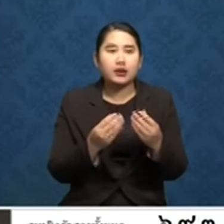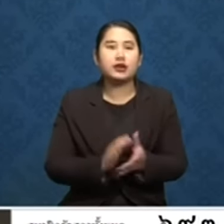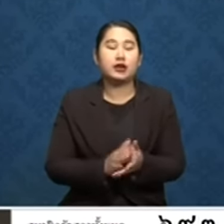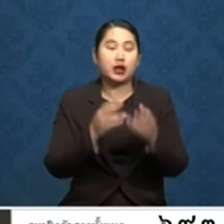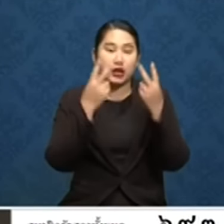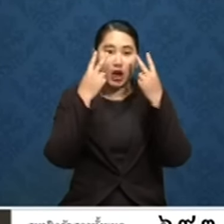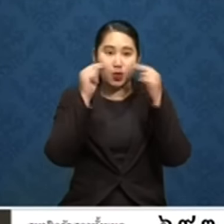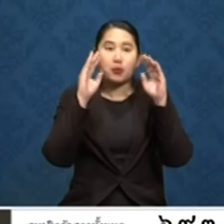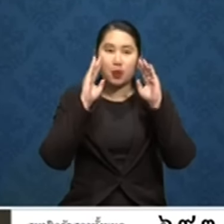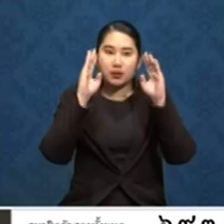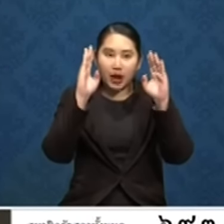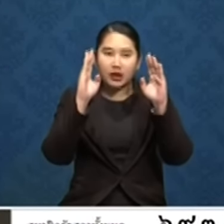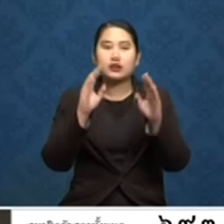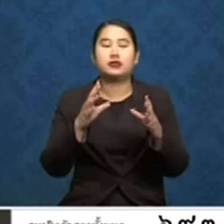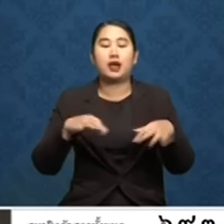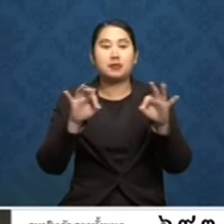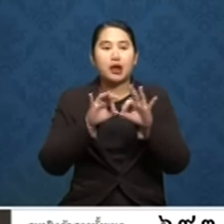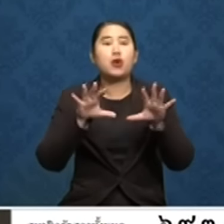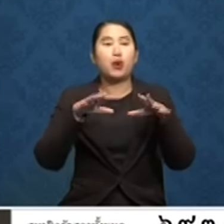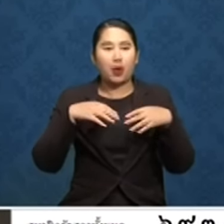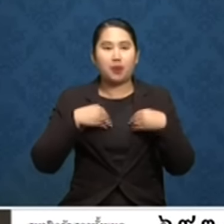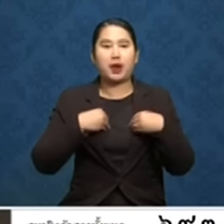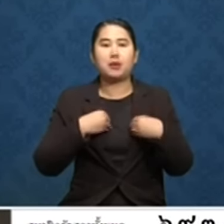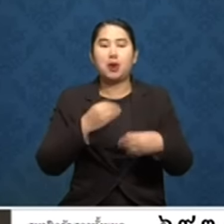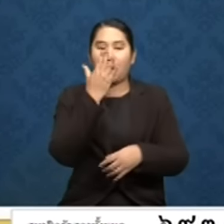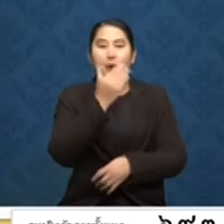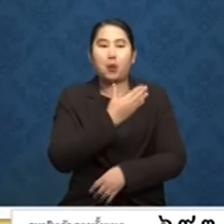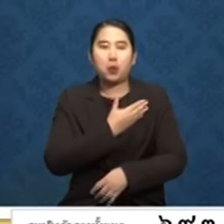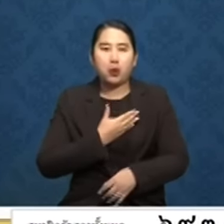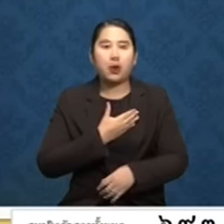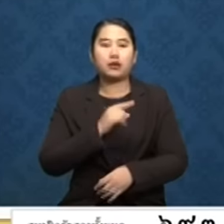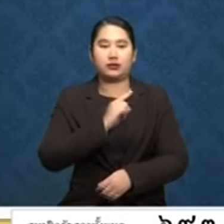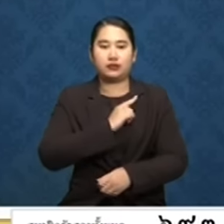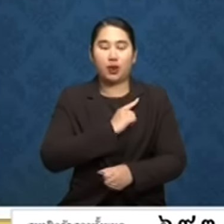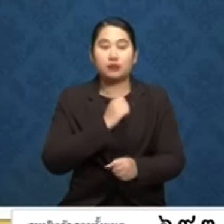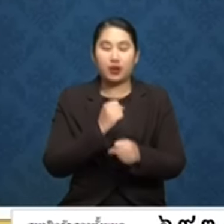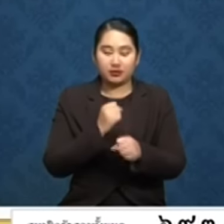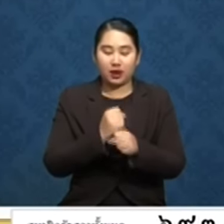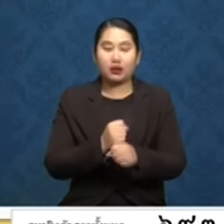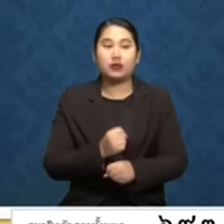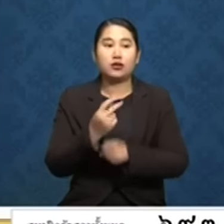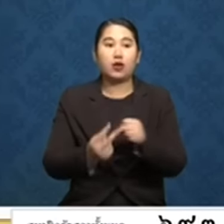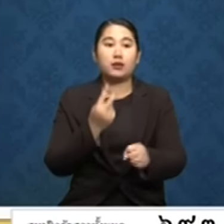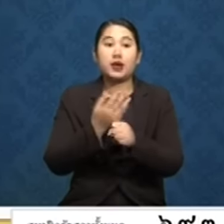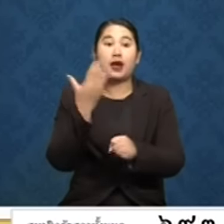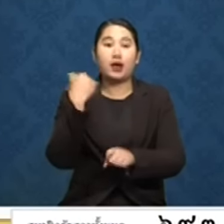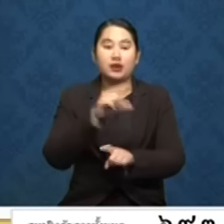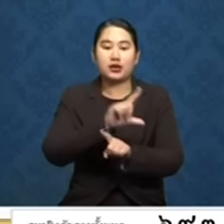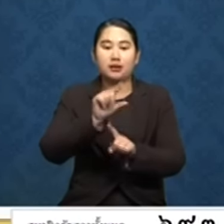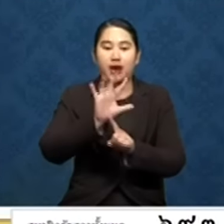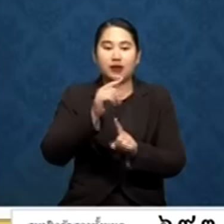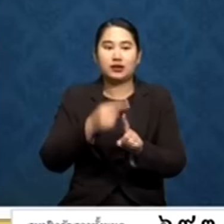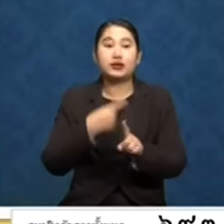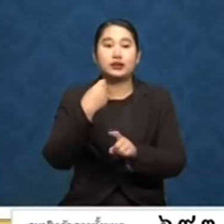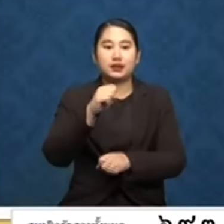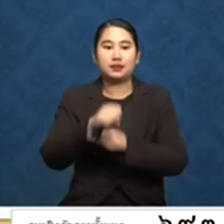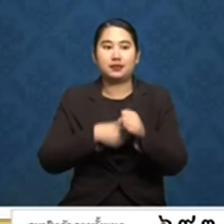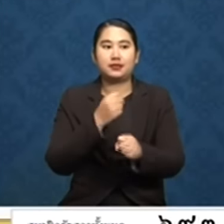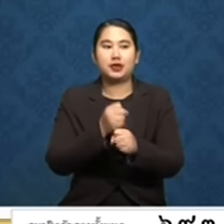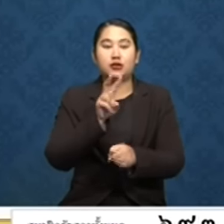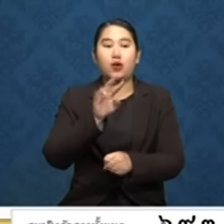ารที่จะต้องเก็บรับเป็นภาระอันหนักอึ้งที่ท่านต้องตัดสินใจครับ2ปีที่แล้ววันที่25ตุลาคมปี